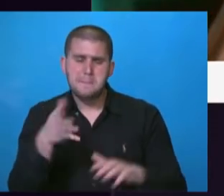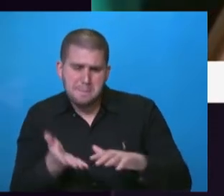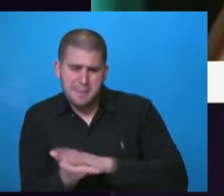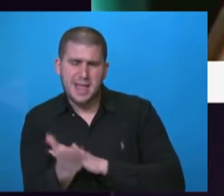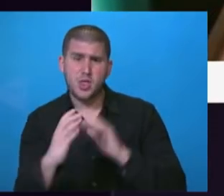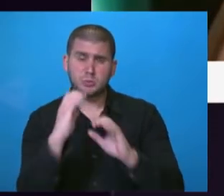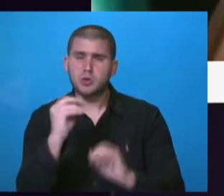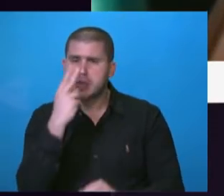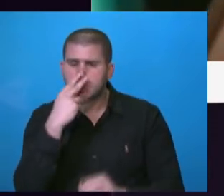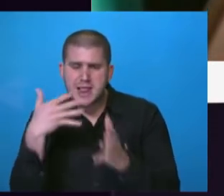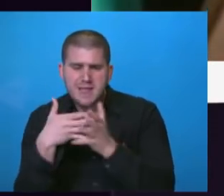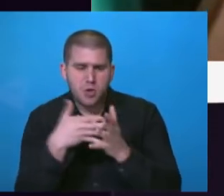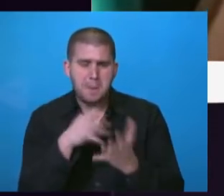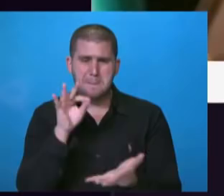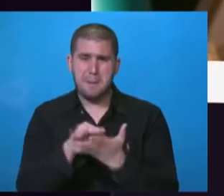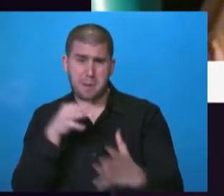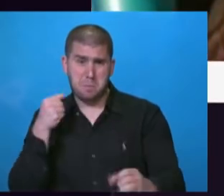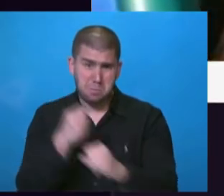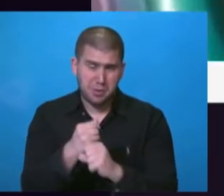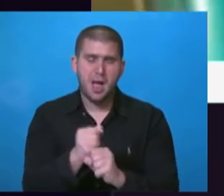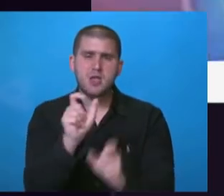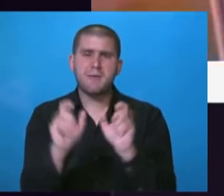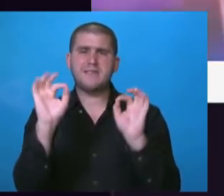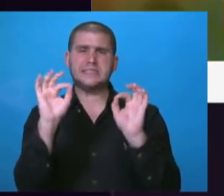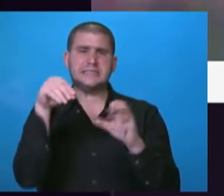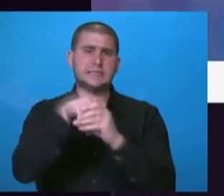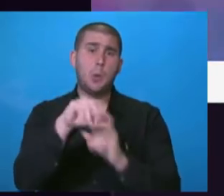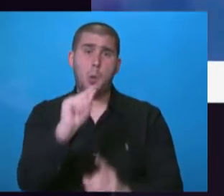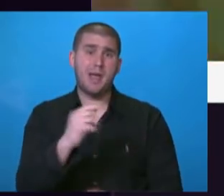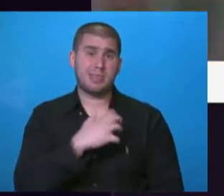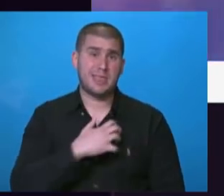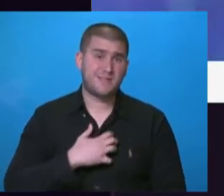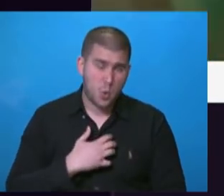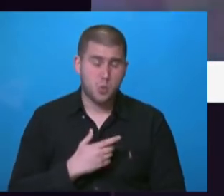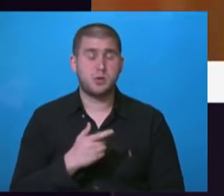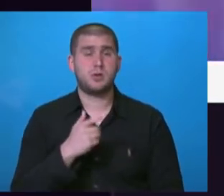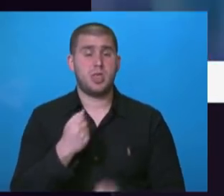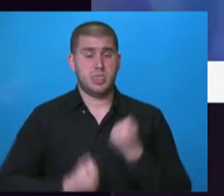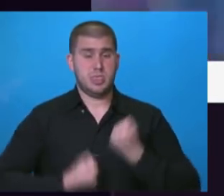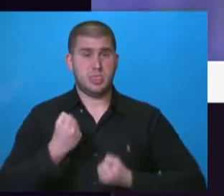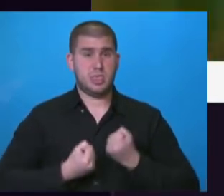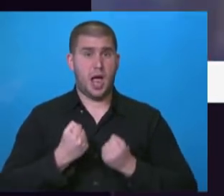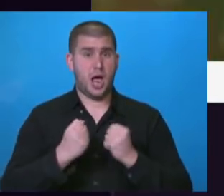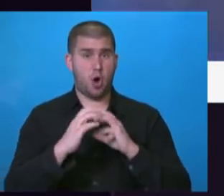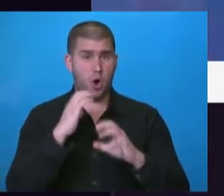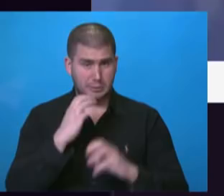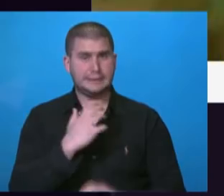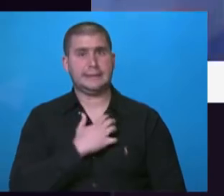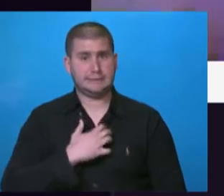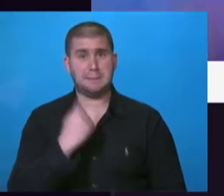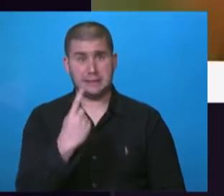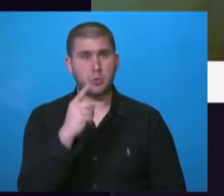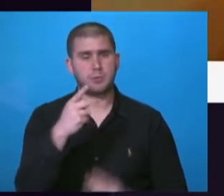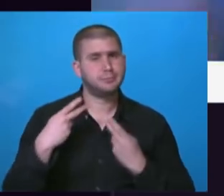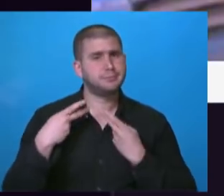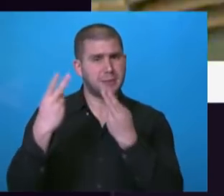שלא היו בה בזמן הפגיעה בני אדם נוספים שנפגעו גם הם. נהג האוטובוס נפצע בתאונה הזאת, הוא פונה